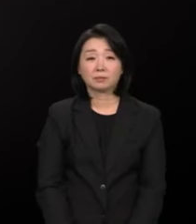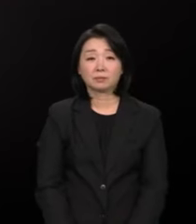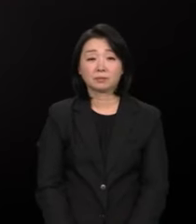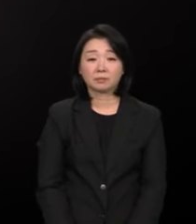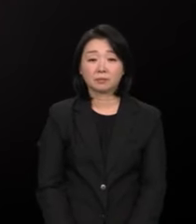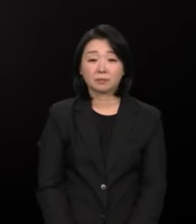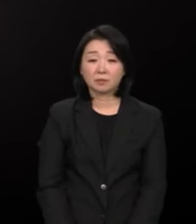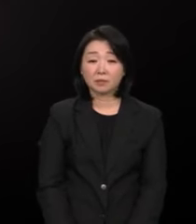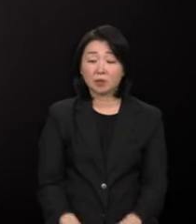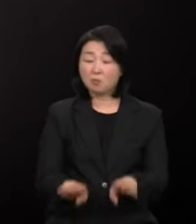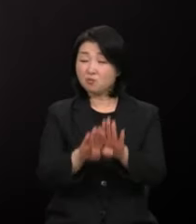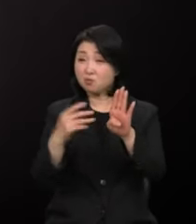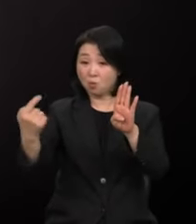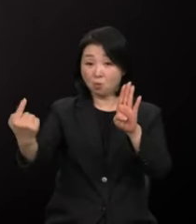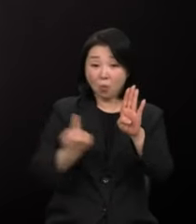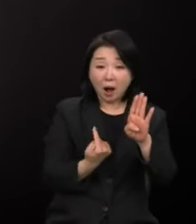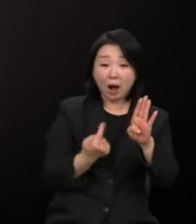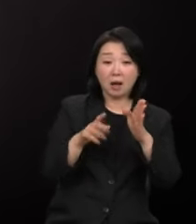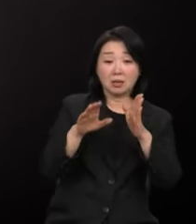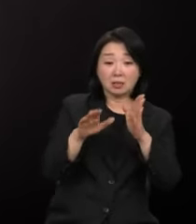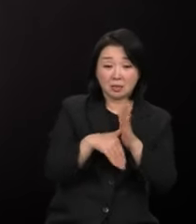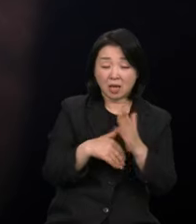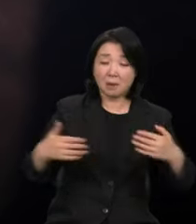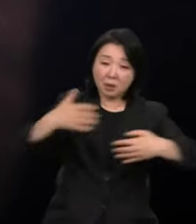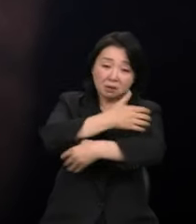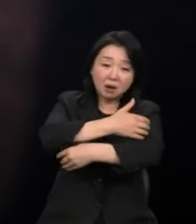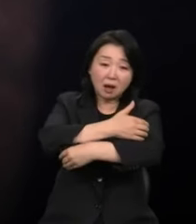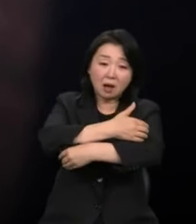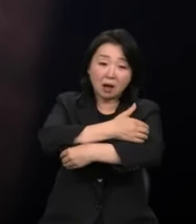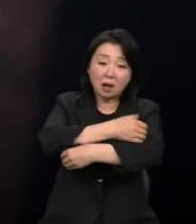문 열고 들어와서 양팔로 끌어안고